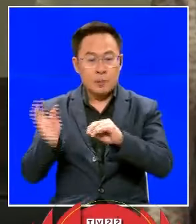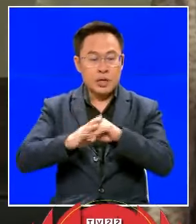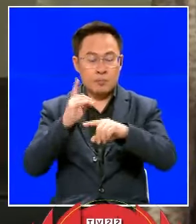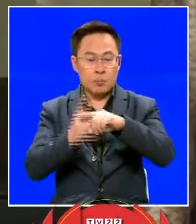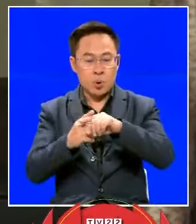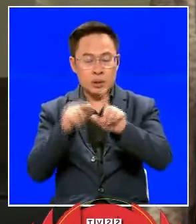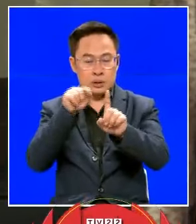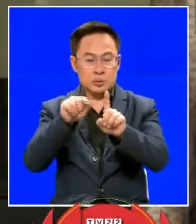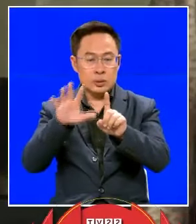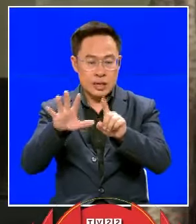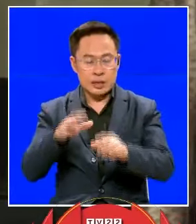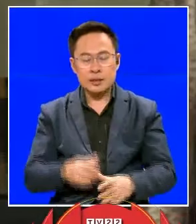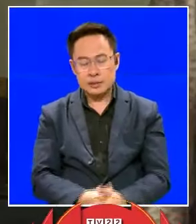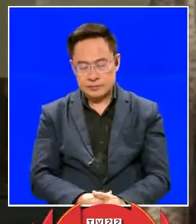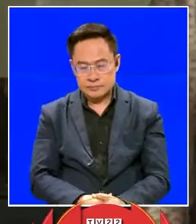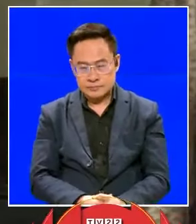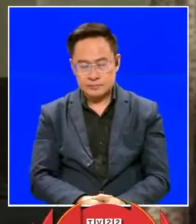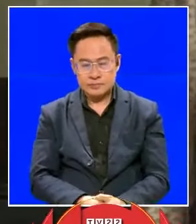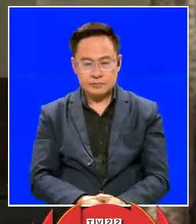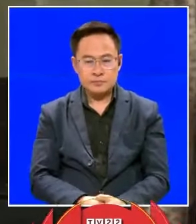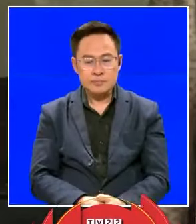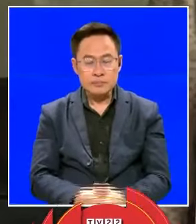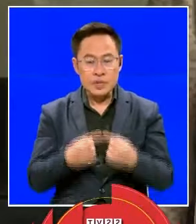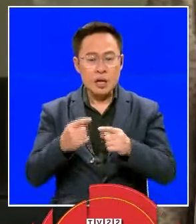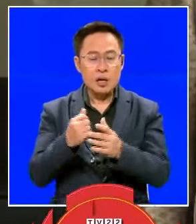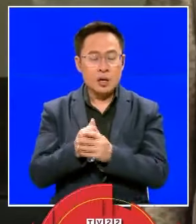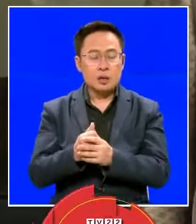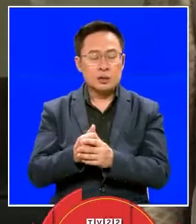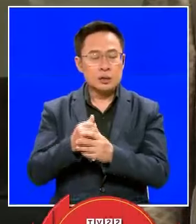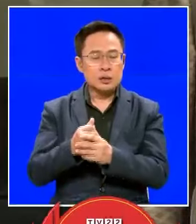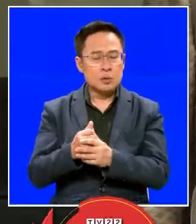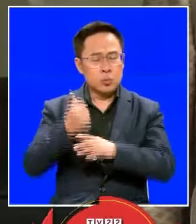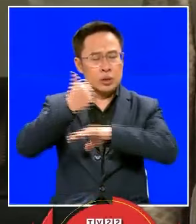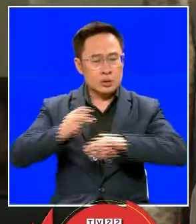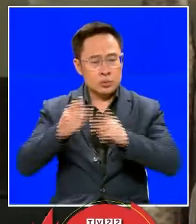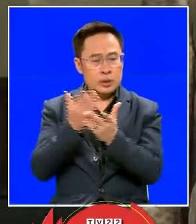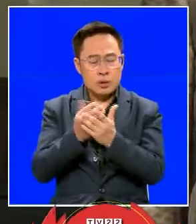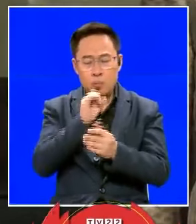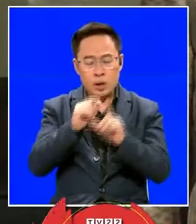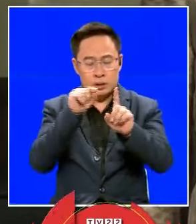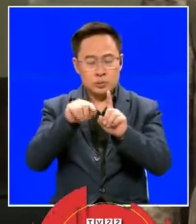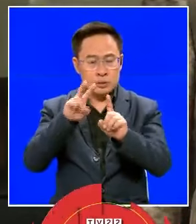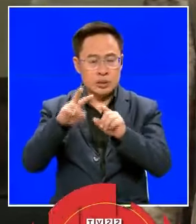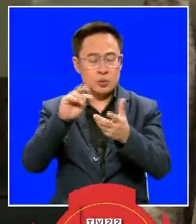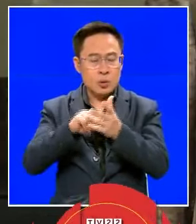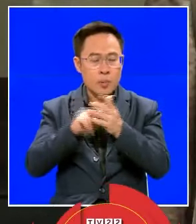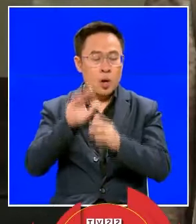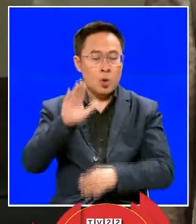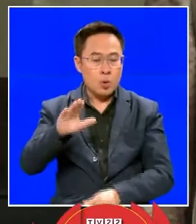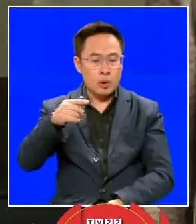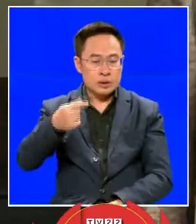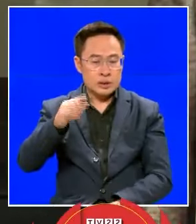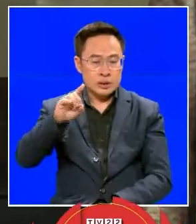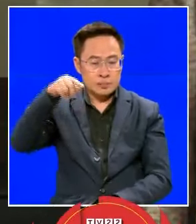1.5แหละนะครับตัวเลขเเป็นทางการแน่ๆคือแต่ท่านรัฐมนตรีบอกว่า 1.7ผมเข้าใจว่า 1.7น่าจะเป็น GDP